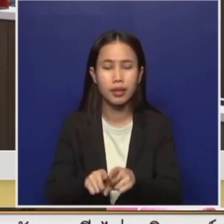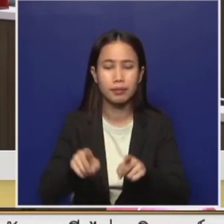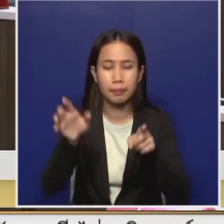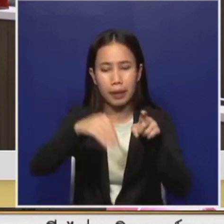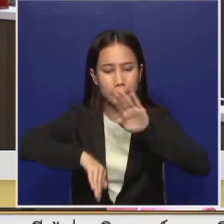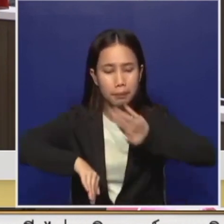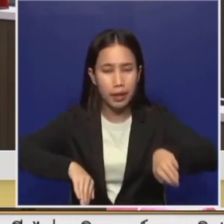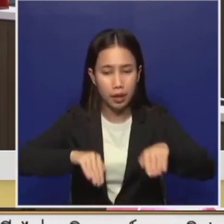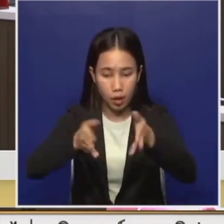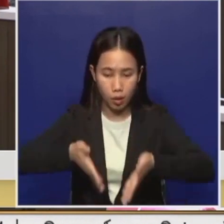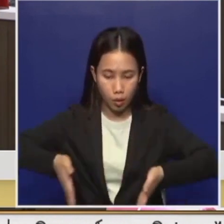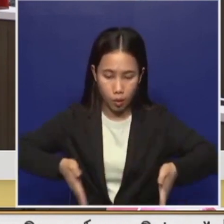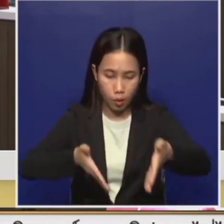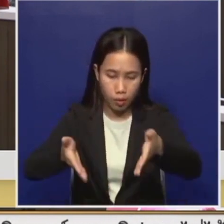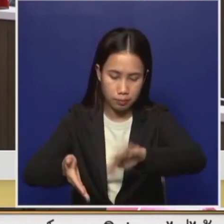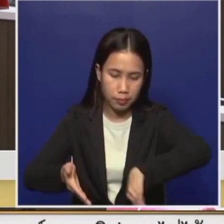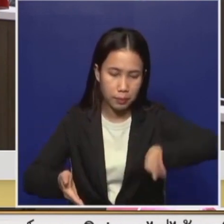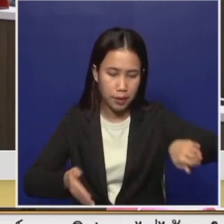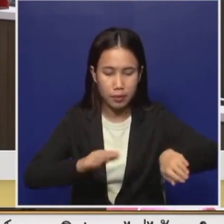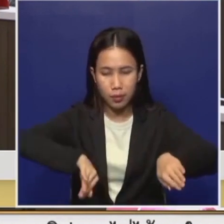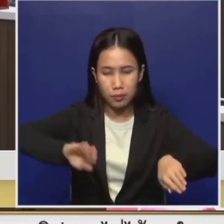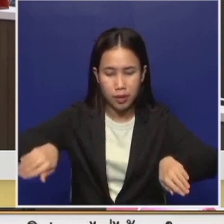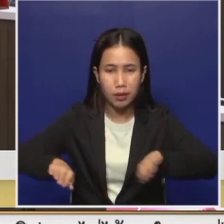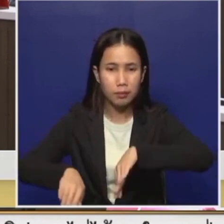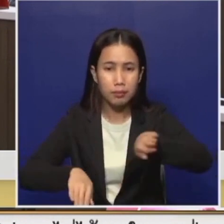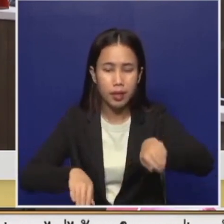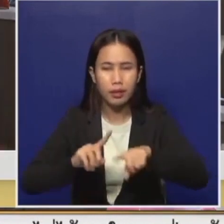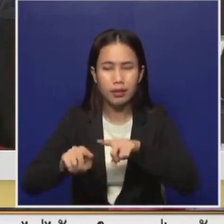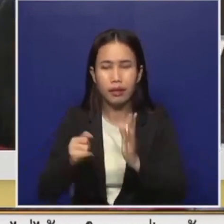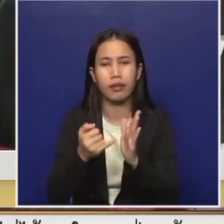ปัดแปะถ้เขารู้ก Centreน้ำครับ